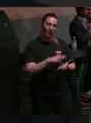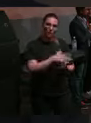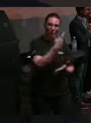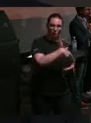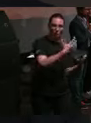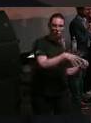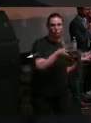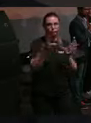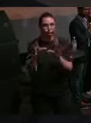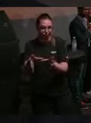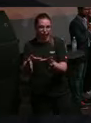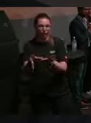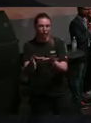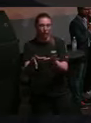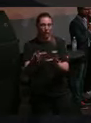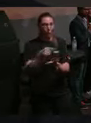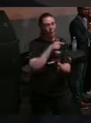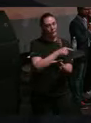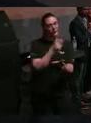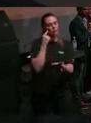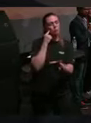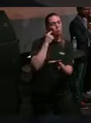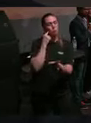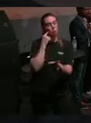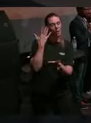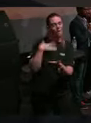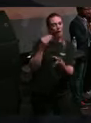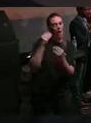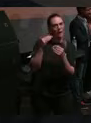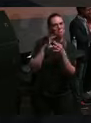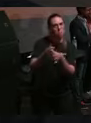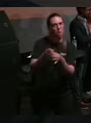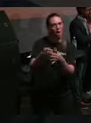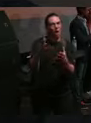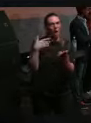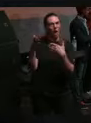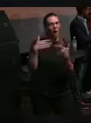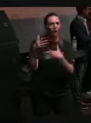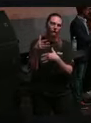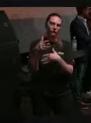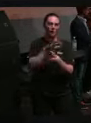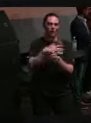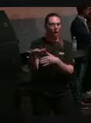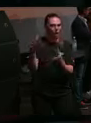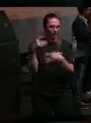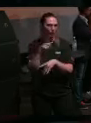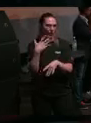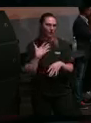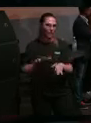når de da snuser på havvind, så vi villige til å lytte og legge til rette for det. Venstre.